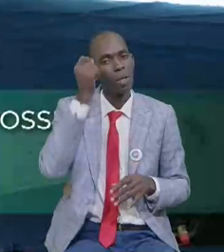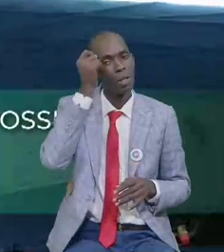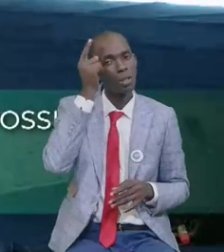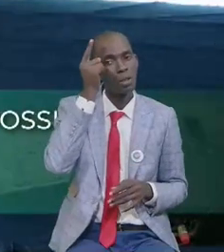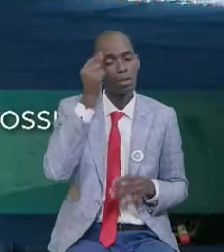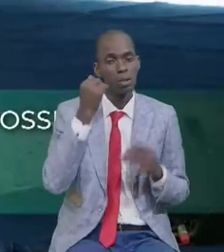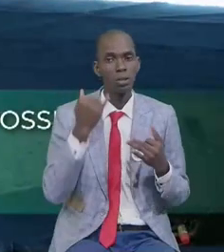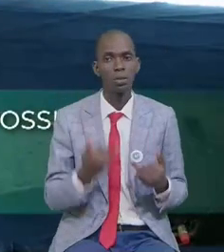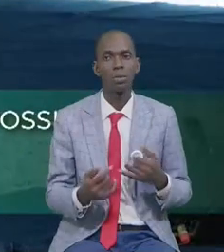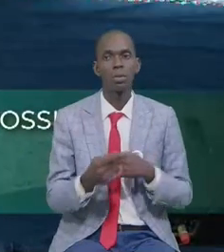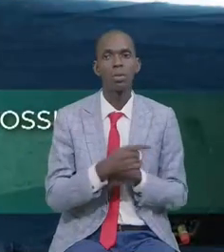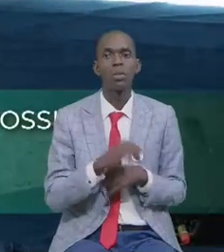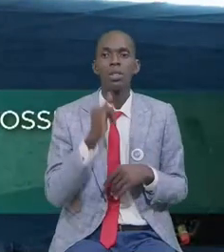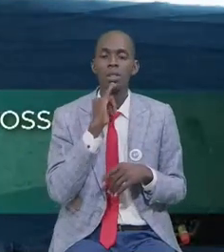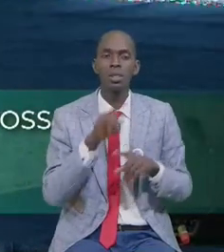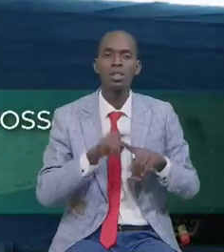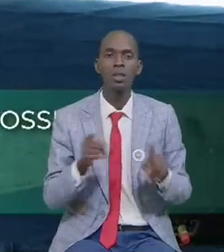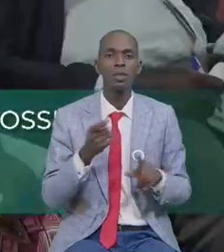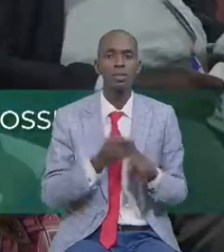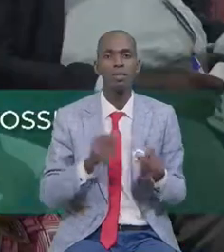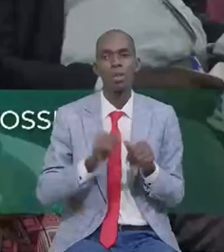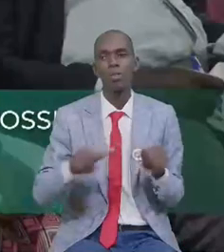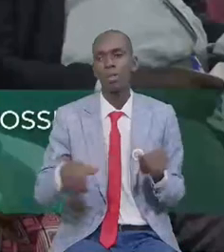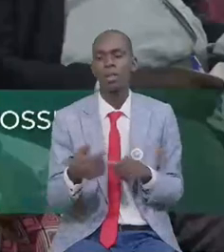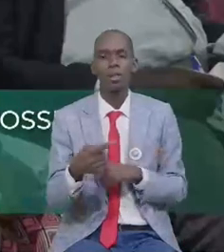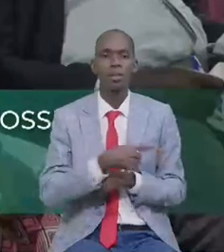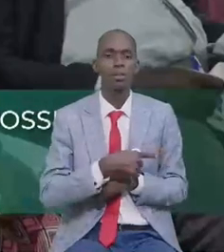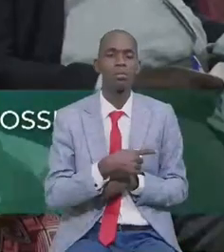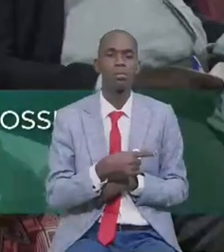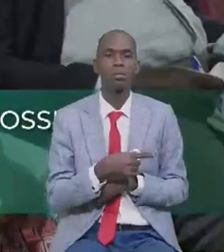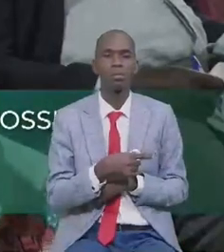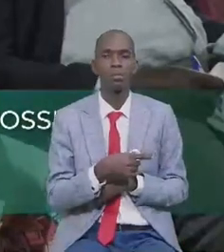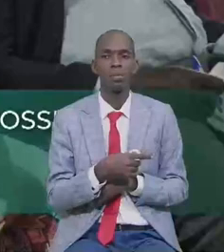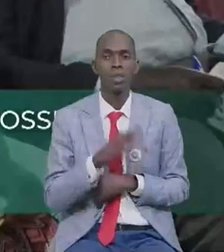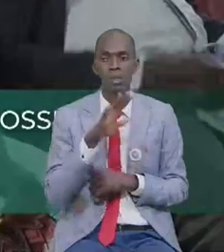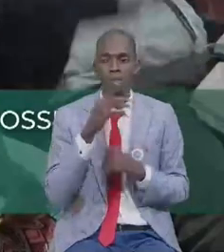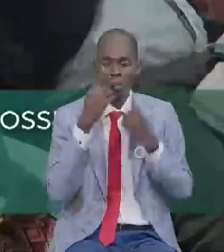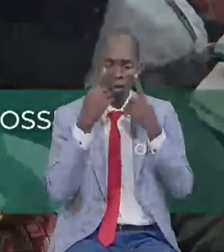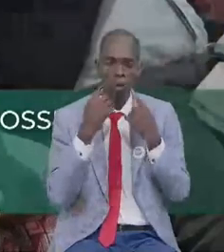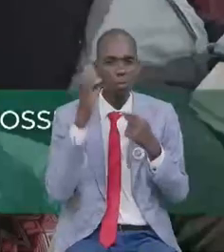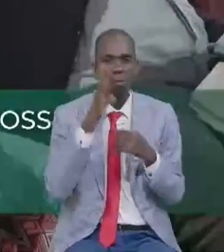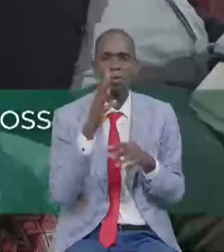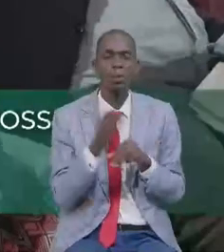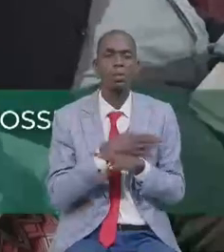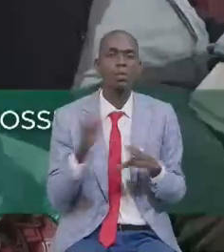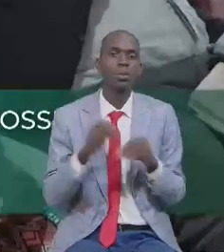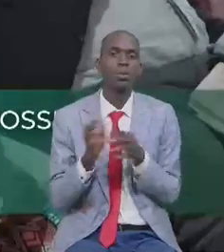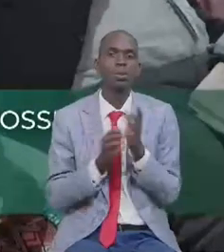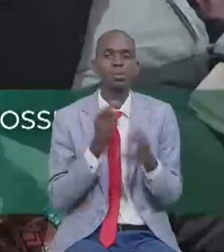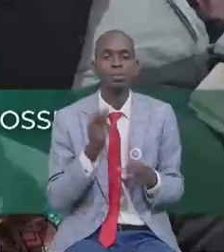aujourd'hui, c'est différent de tous les autres jours. Tes larmes seront effacées.